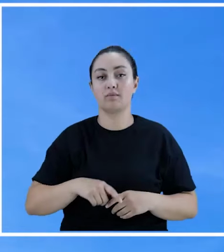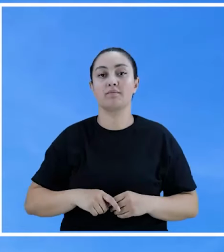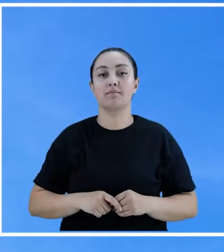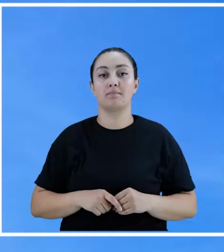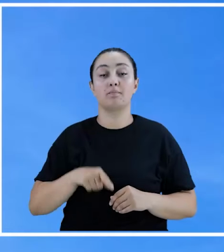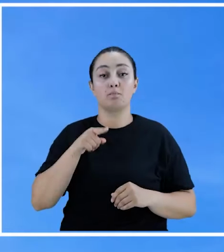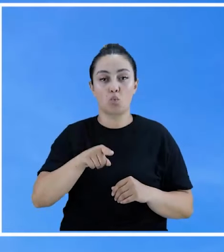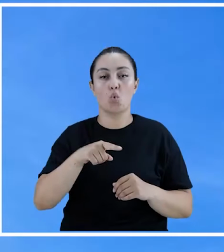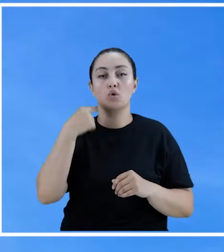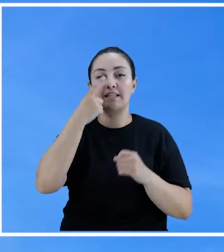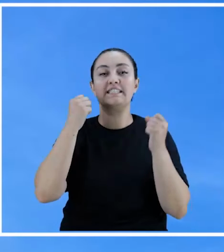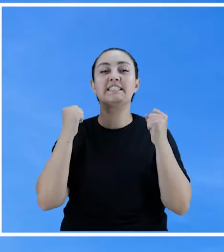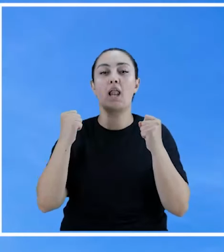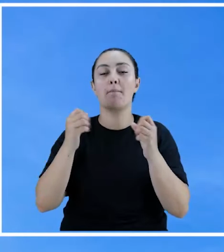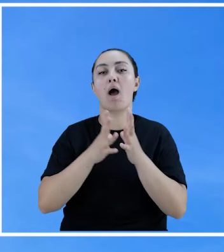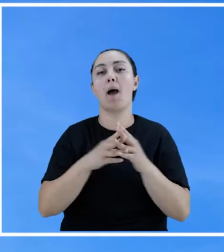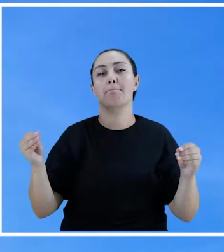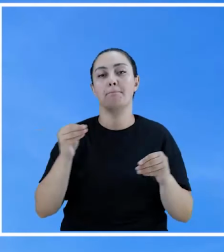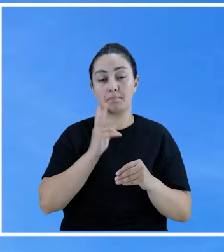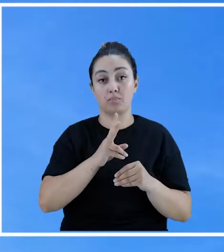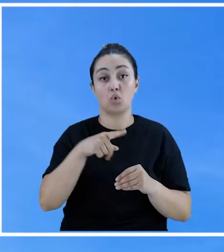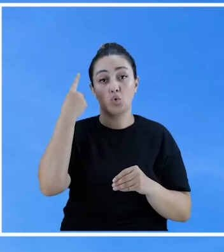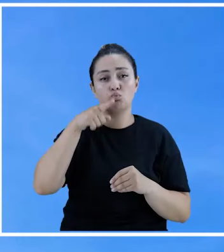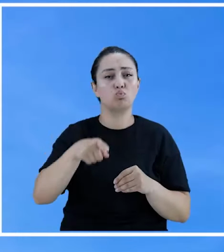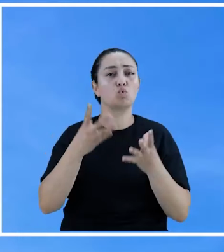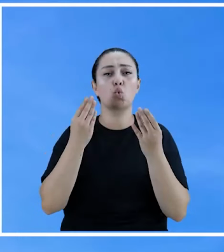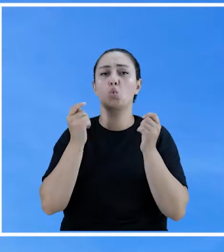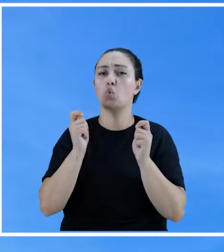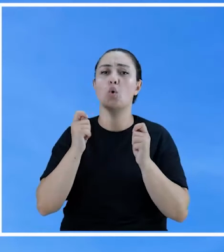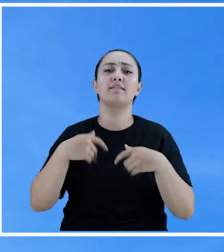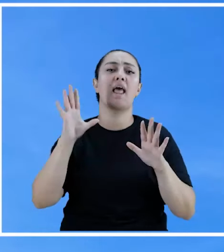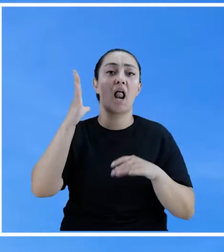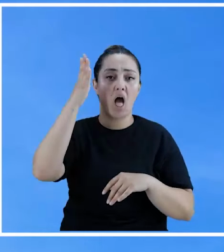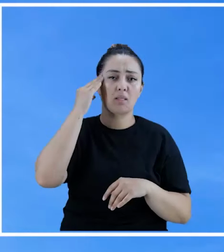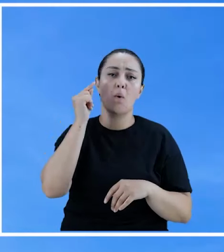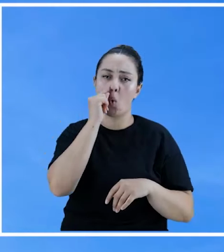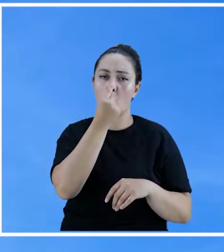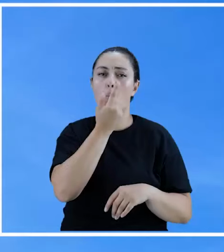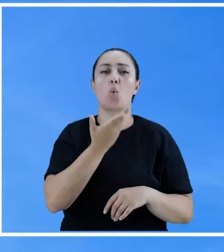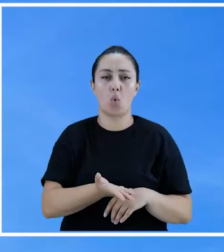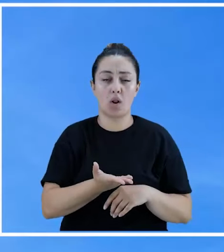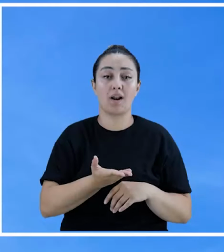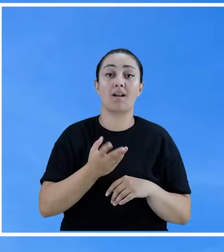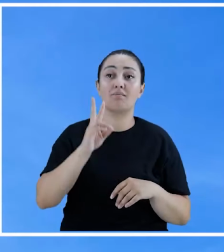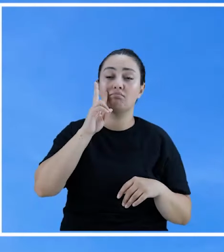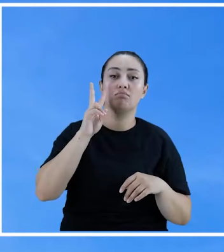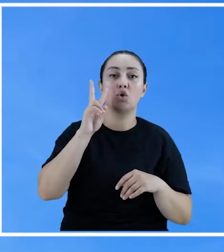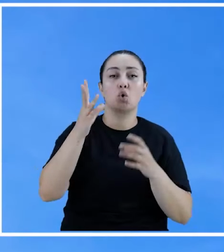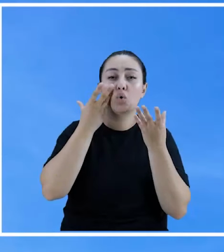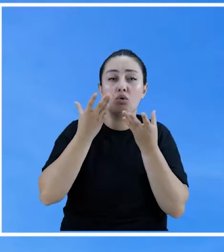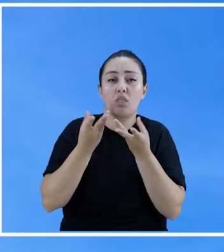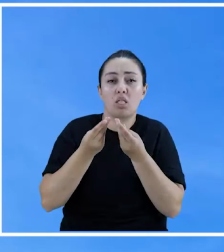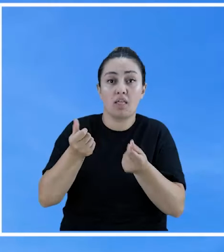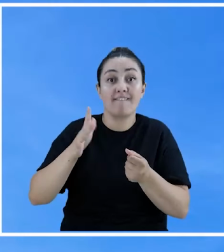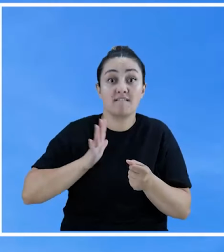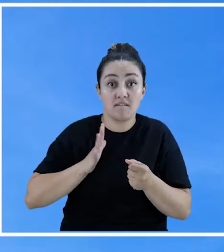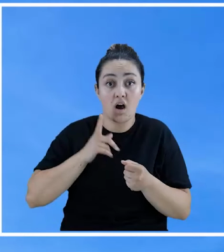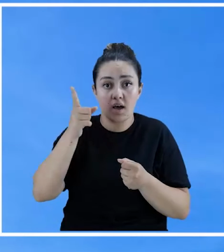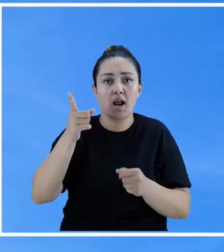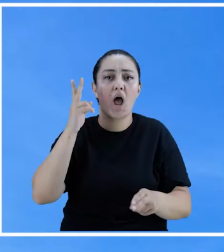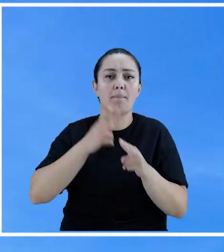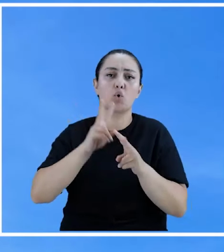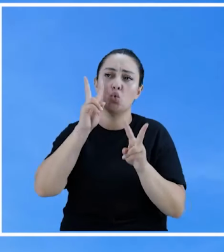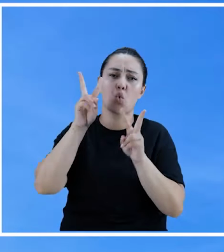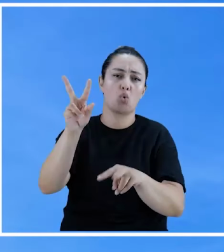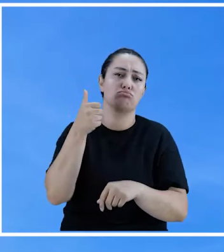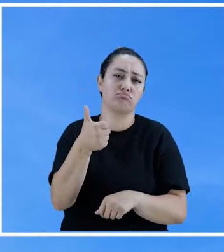yapı mukavemetini kaybediyor ve bunu anlamak da aslında çok zor değil. Eğer çürüme durumu, betonun çürüme durumu söz konusuysa